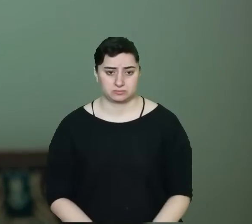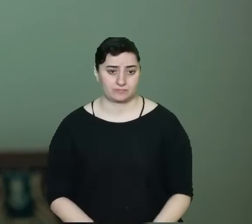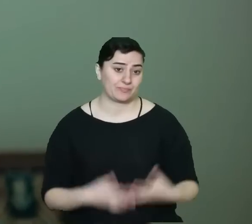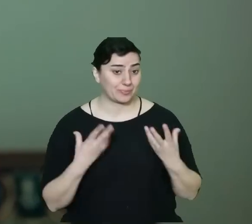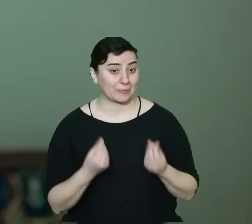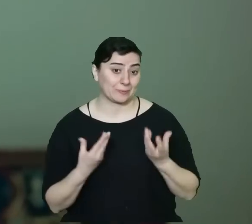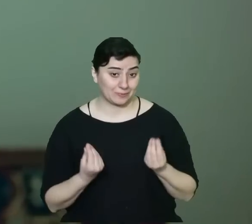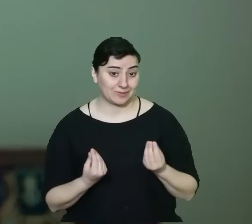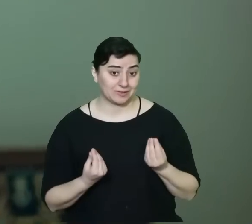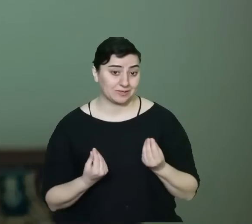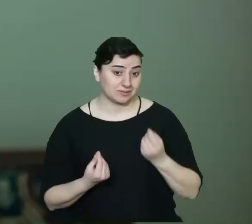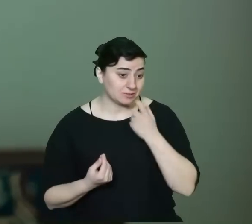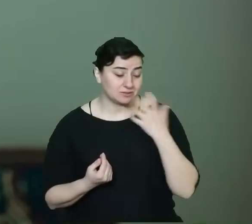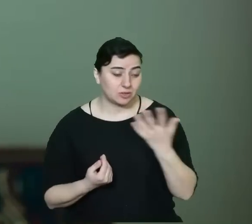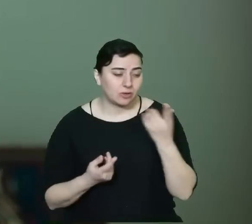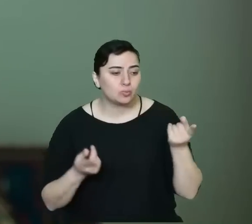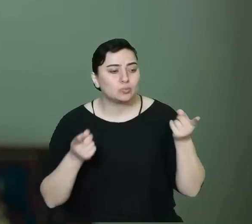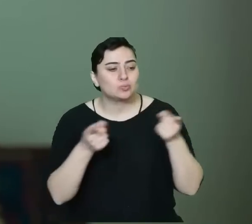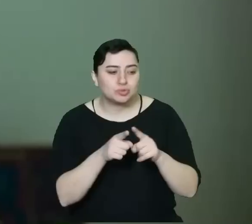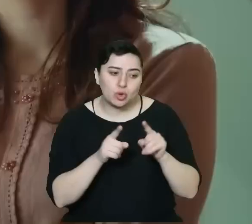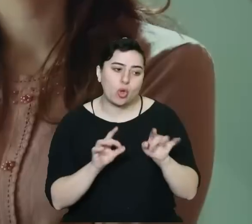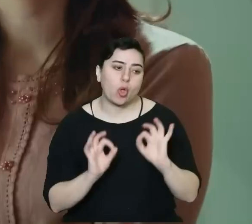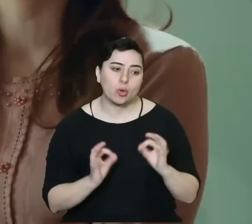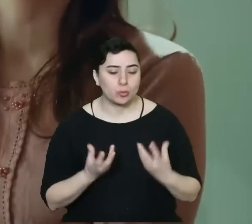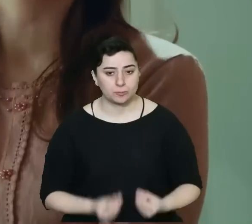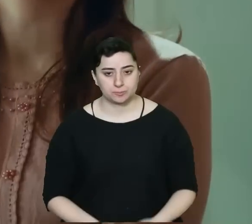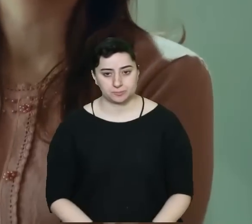E tabii, insan yıllar sonra kavuşunca böyle oluyormuş demek ki.